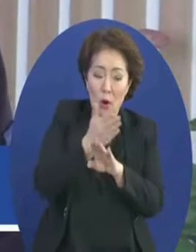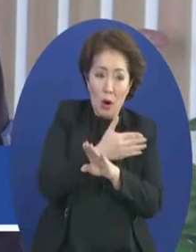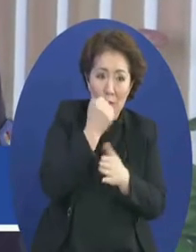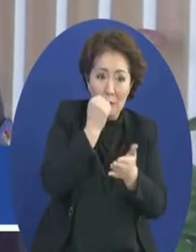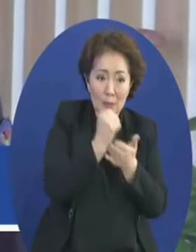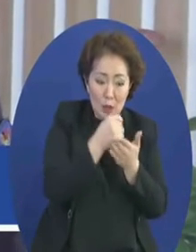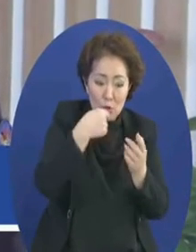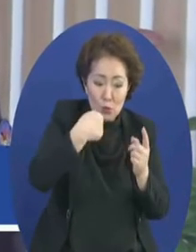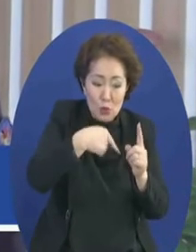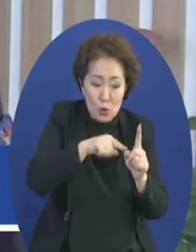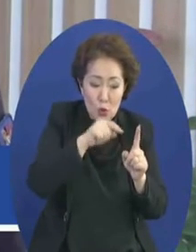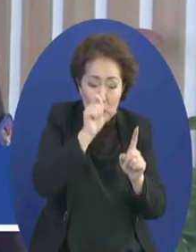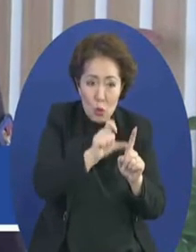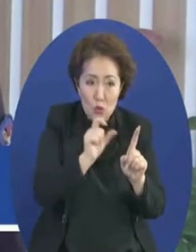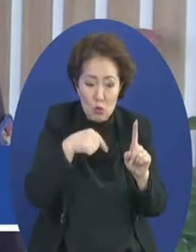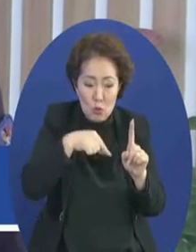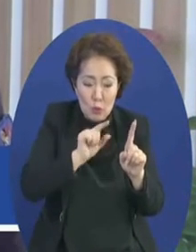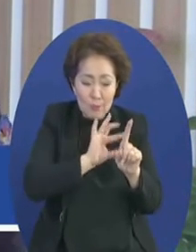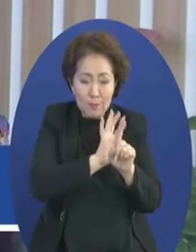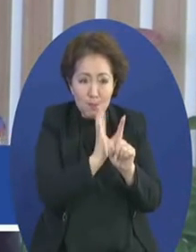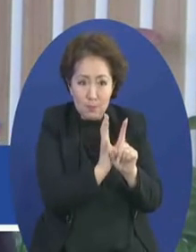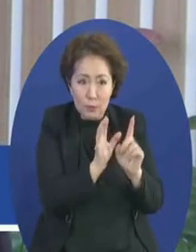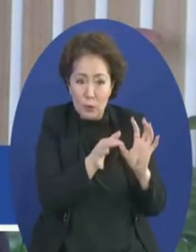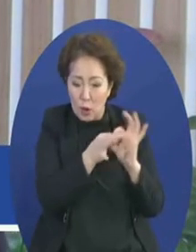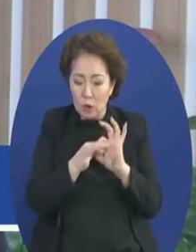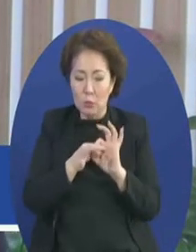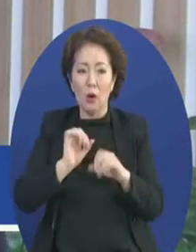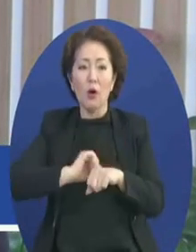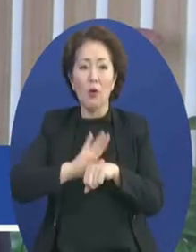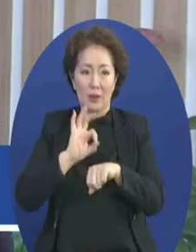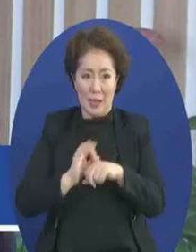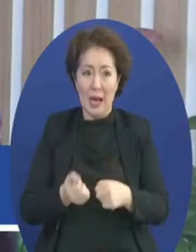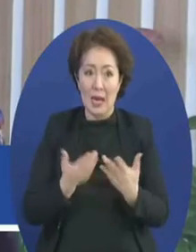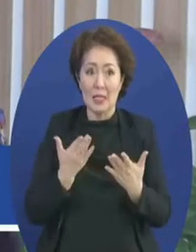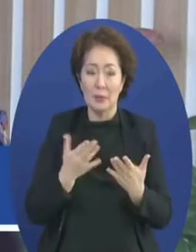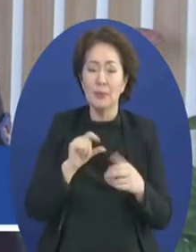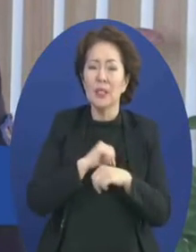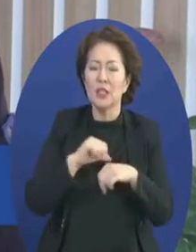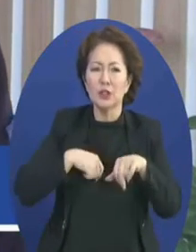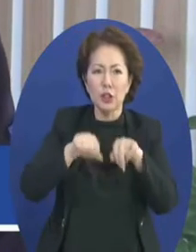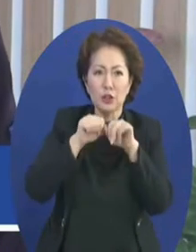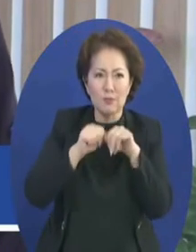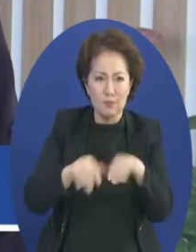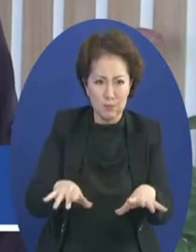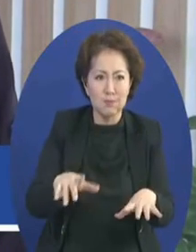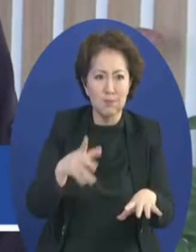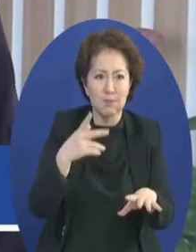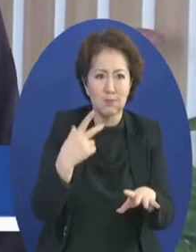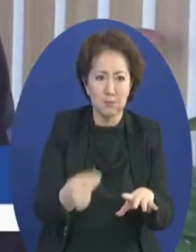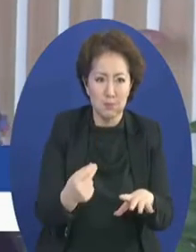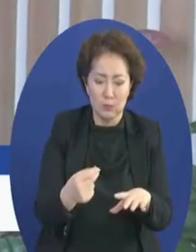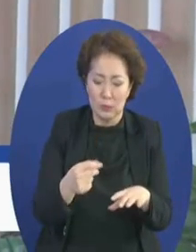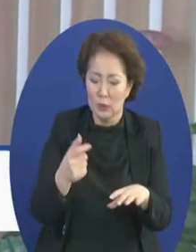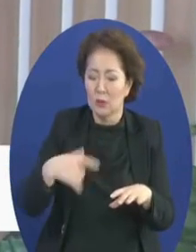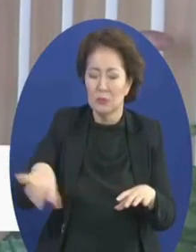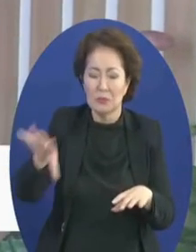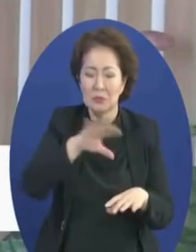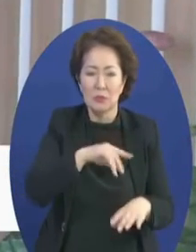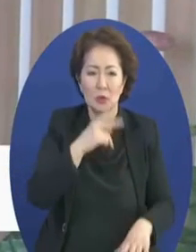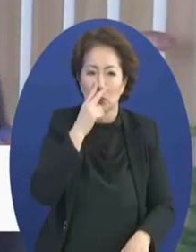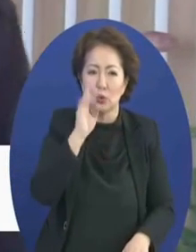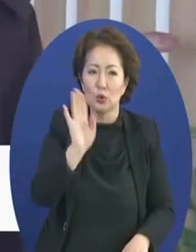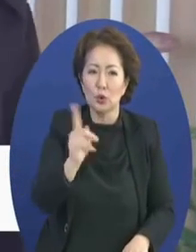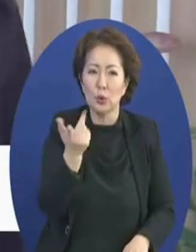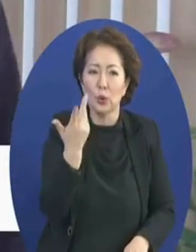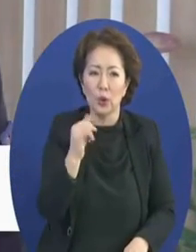тохиолдлын хавьтал байдлаар шууд гарч ирж байгаа. Эдийн дунд одоо халдварын тархалт гарсан гэж олон нийтийн дунд үзэхгүй байгаа